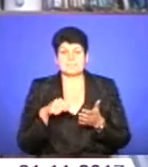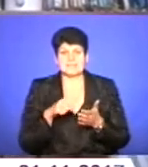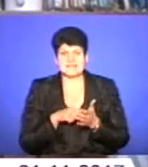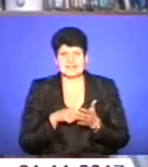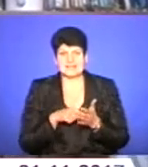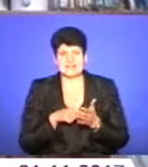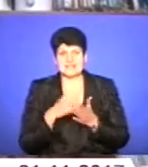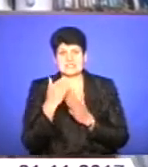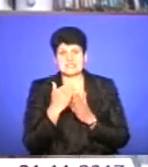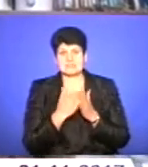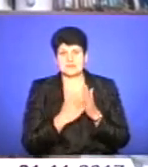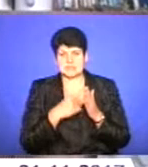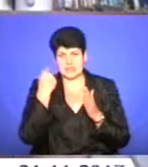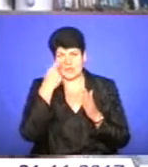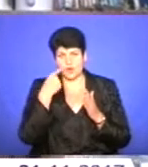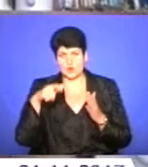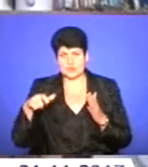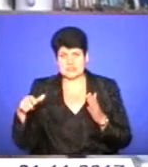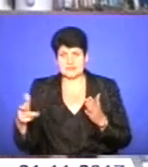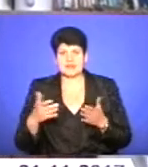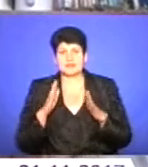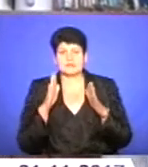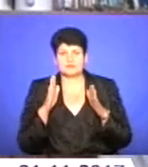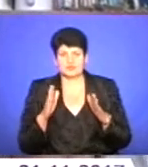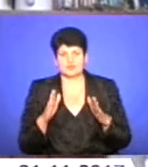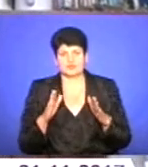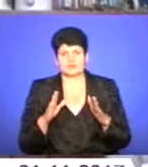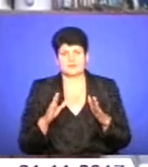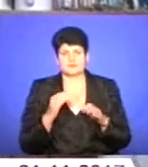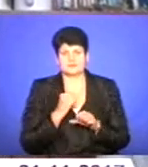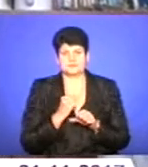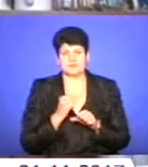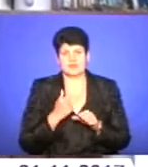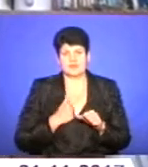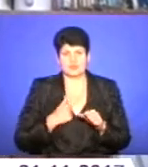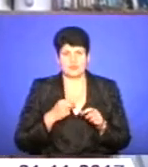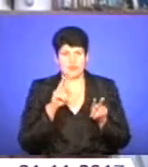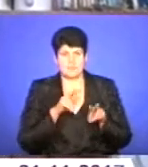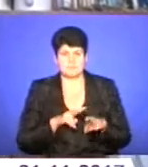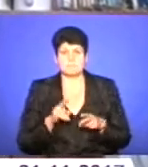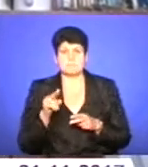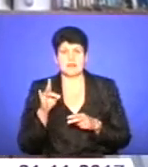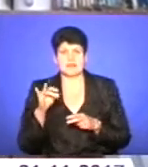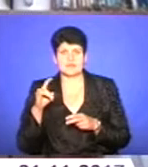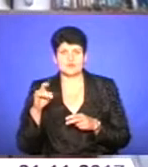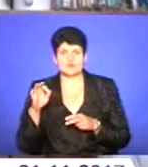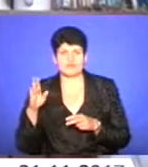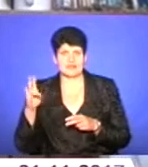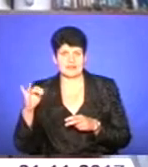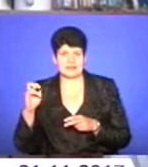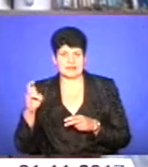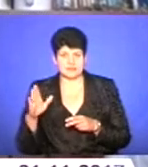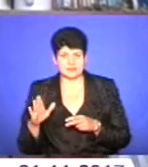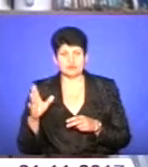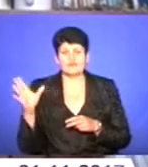Тернополі, списки осіб, які будуть поставлені на військовий облік, тобто призовників. Тому